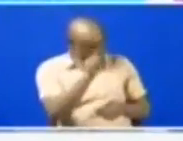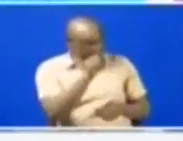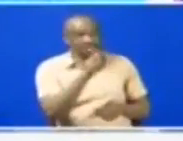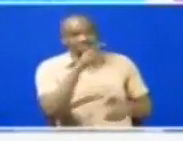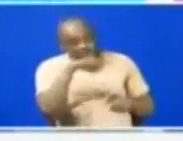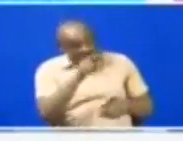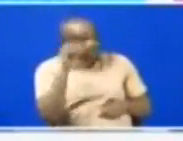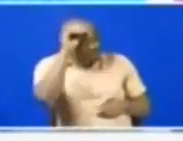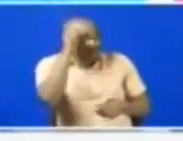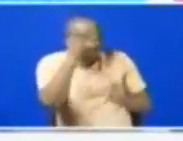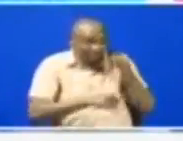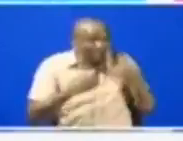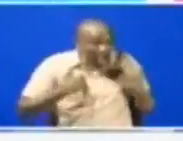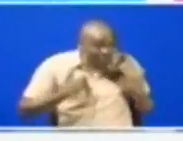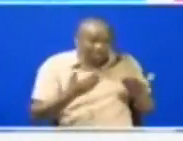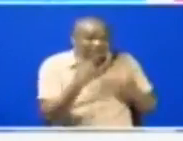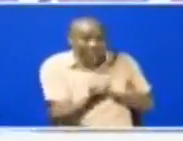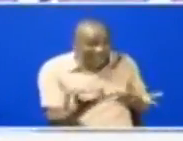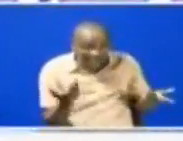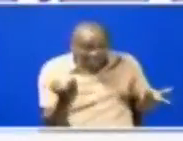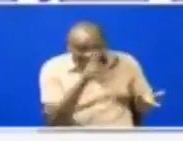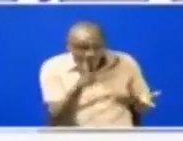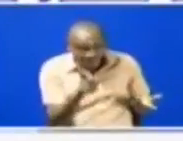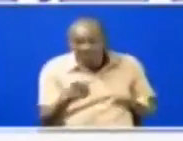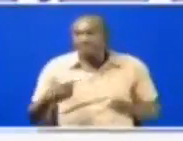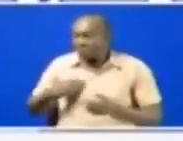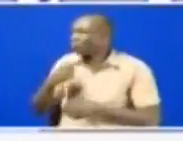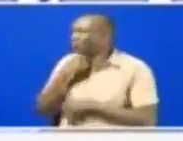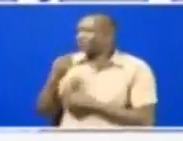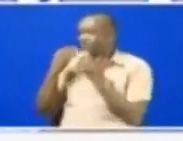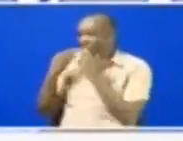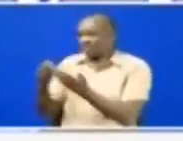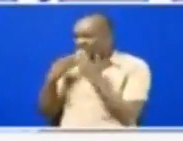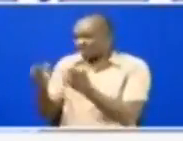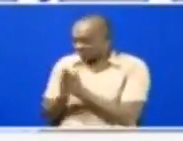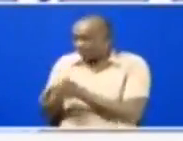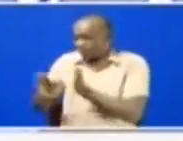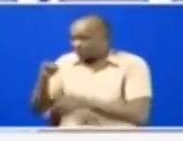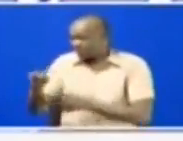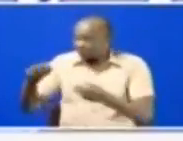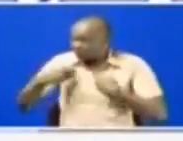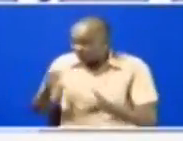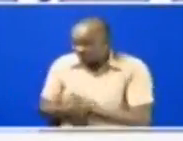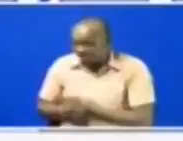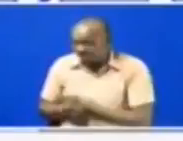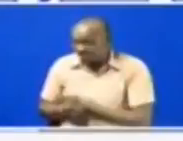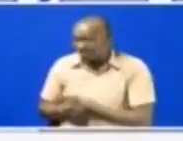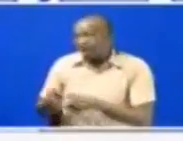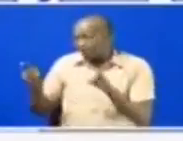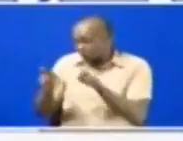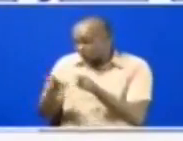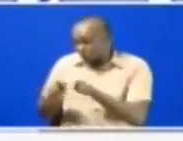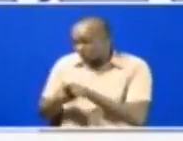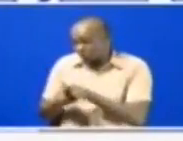una kauli za mwisho ambazo ungependa kutoa? Mimi ningependa tu kushukuru at least nafasi umenipatia, na pia at